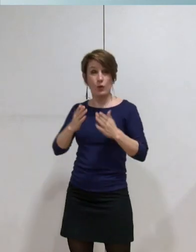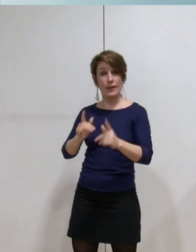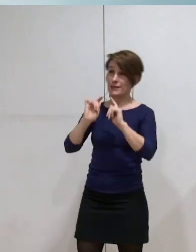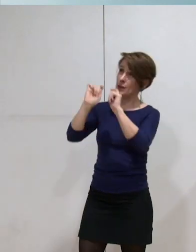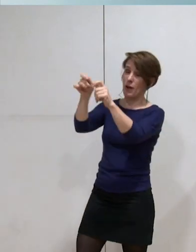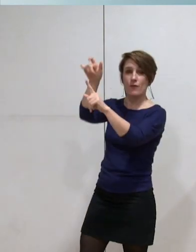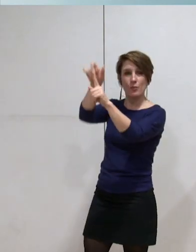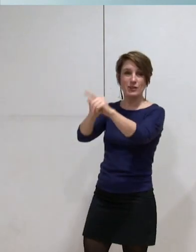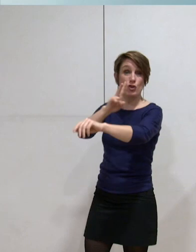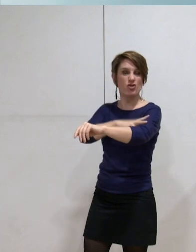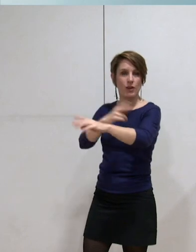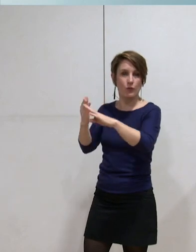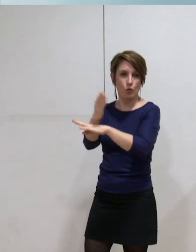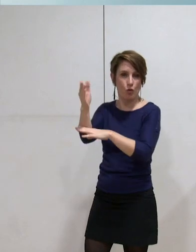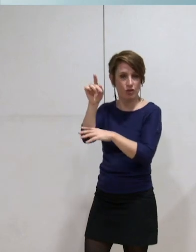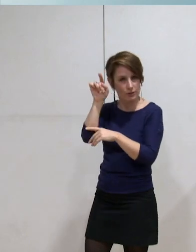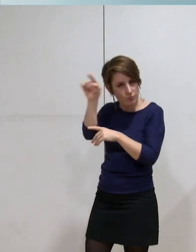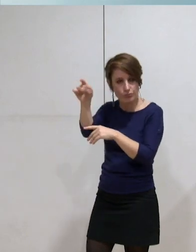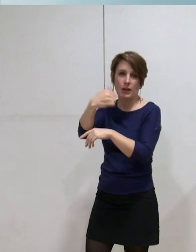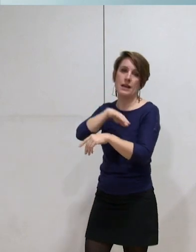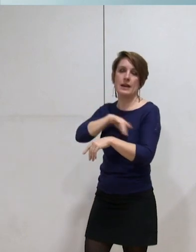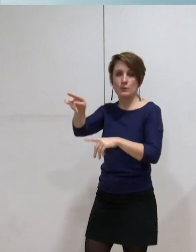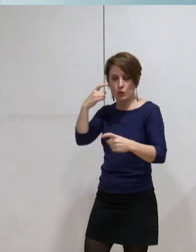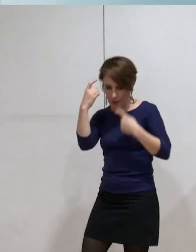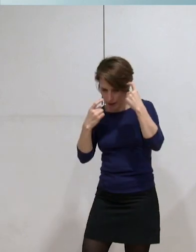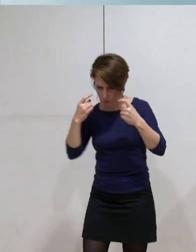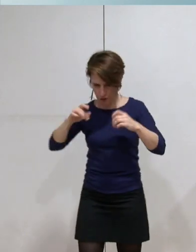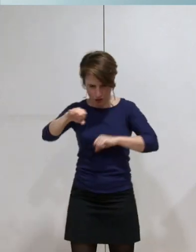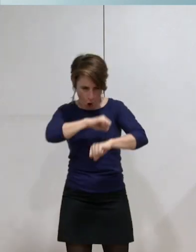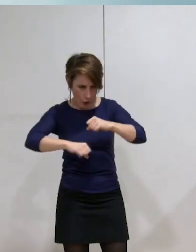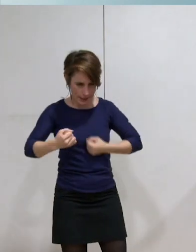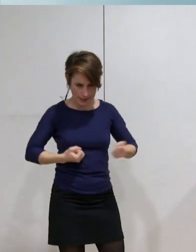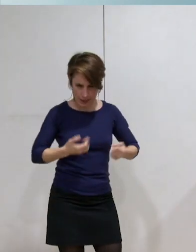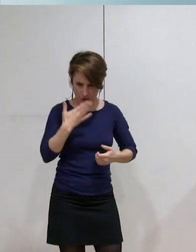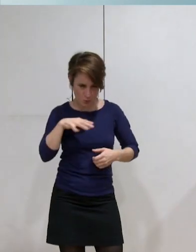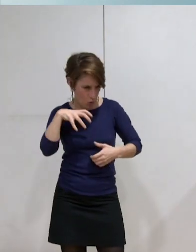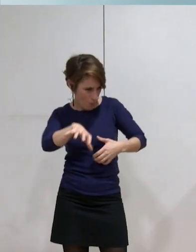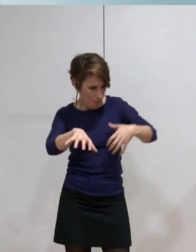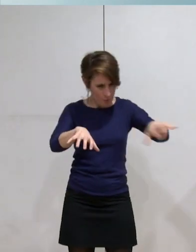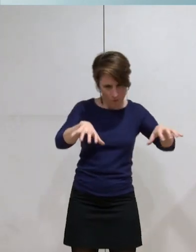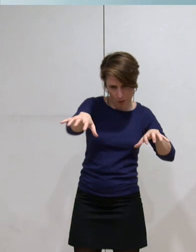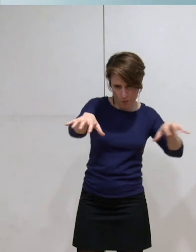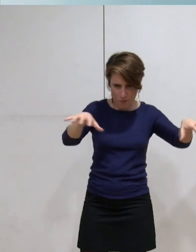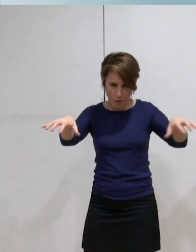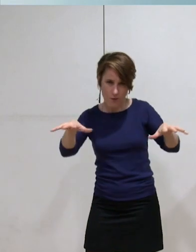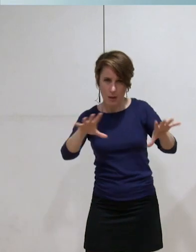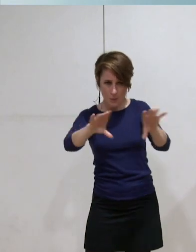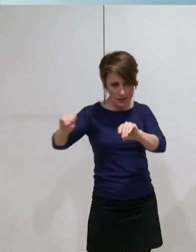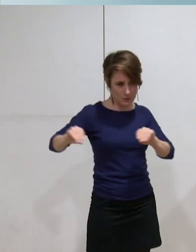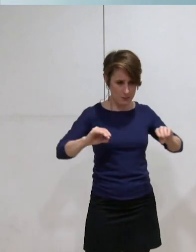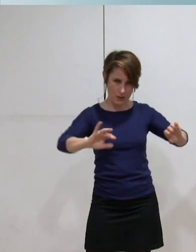dossier-l pour pouvoir réfléchir à l'organisation de nos services à des regroupements de services et de